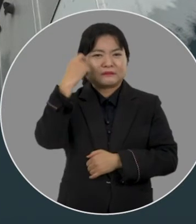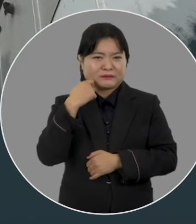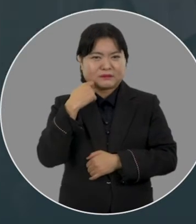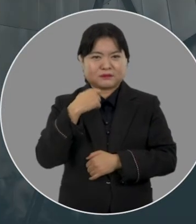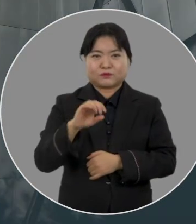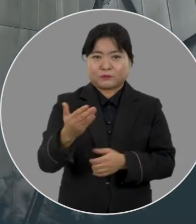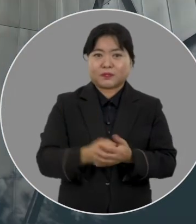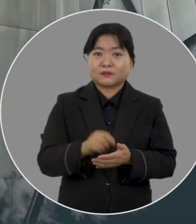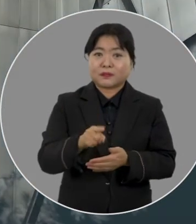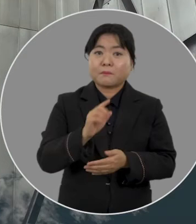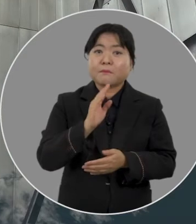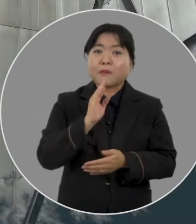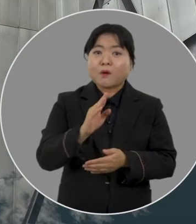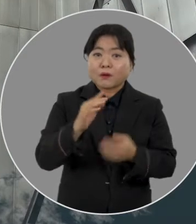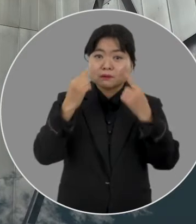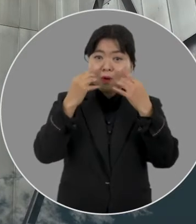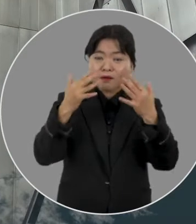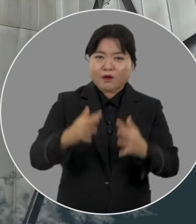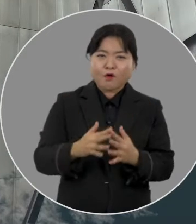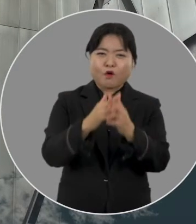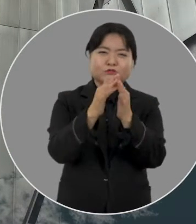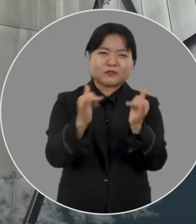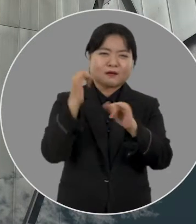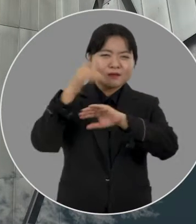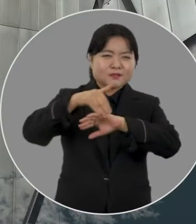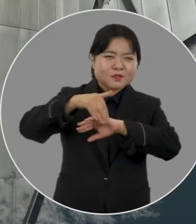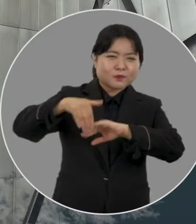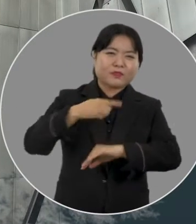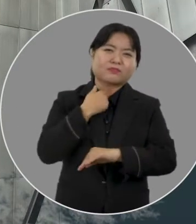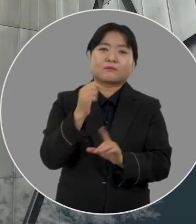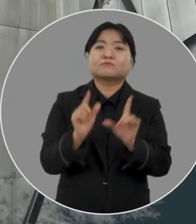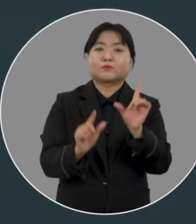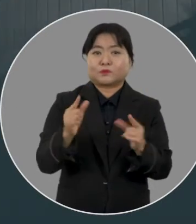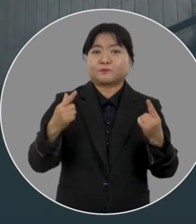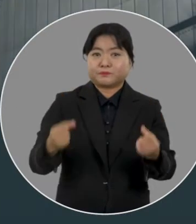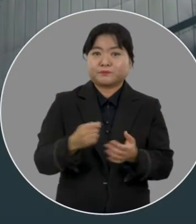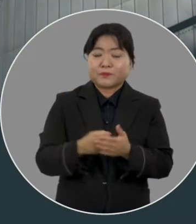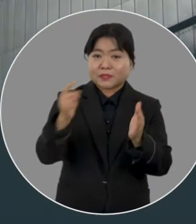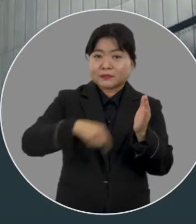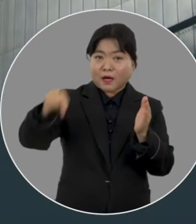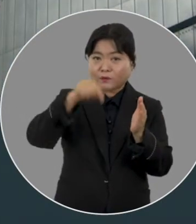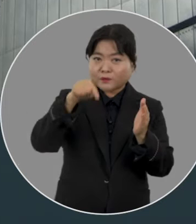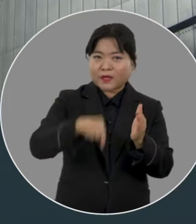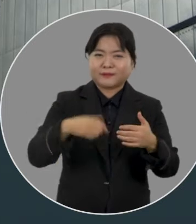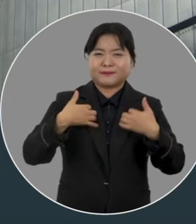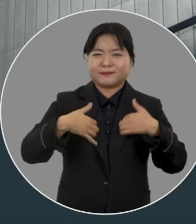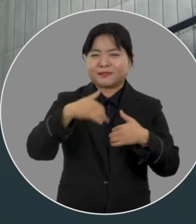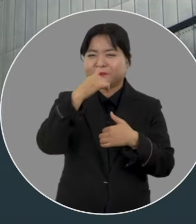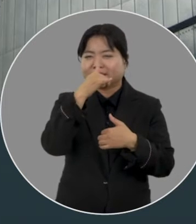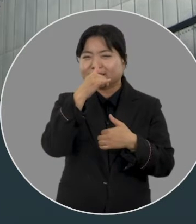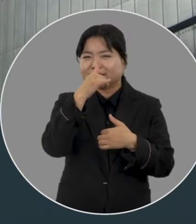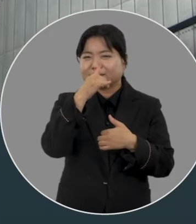하죠. 그게 바로 정확하게 건축가가 의도했던 모습이고요. 그 가운데 재미있는